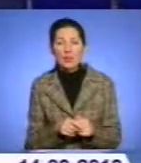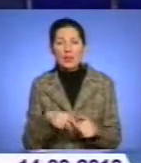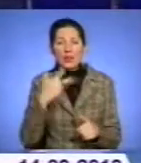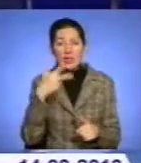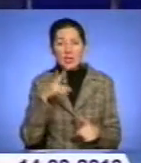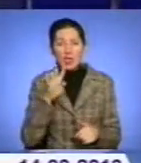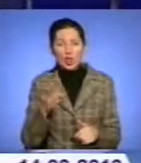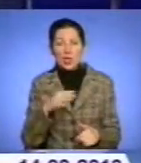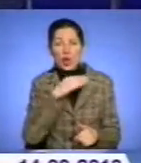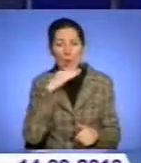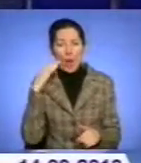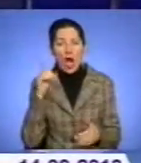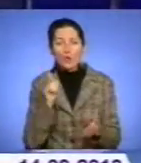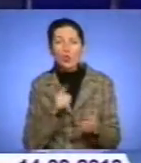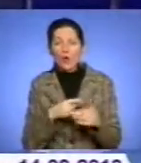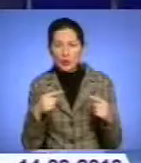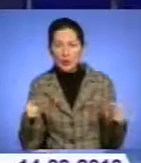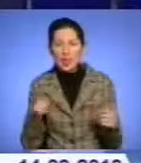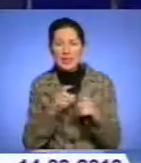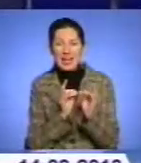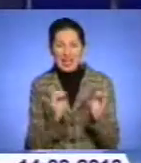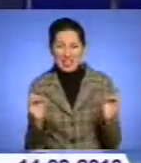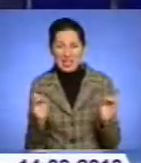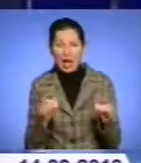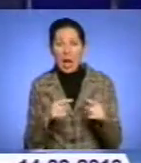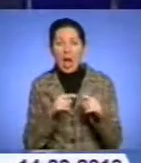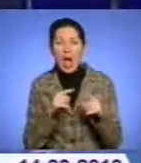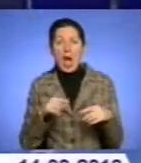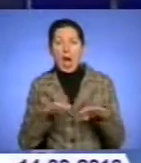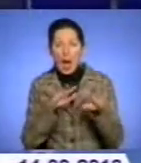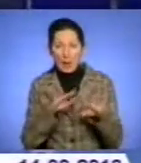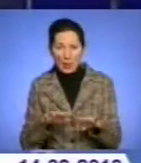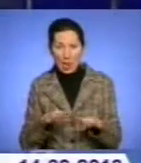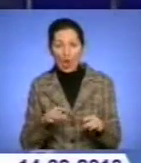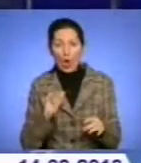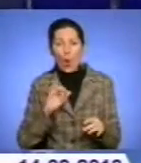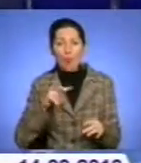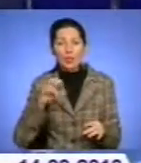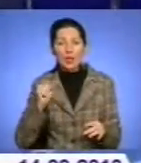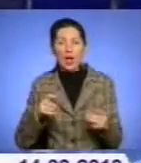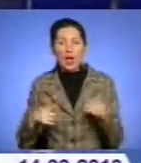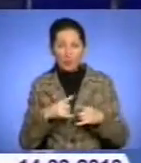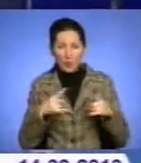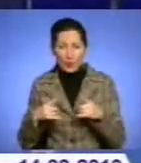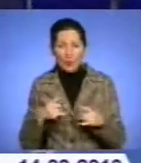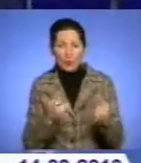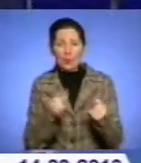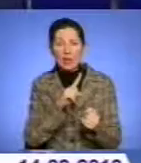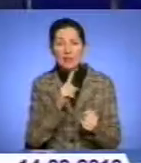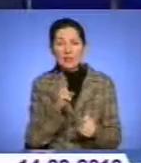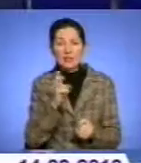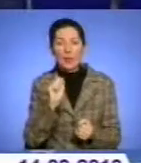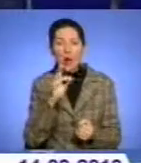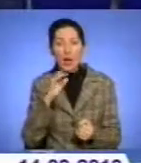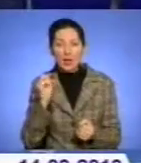34 багатофункціональних ліжка та апарат ультразвукової діагностики отримала з Збаразька центральна районна лікарня. Це гуманітарна допомога